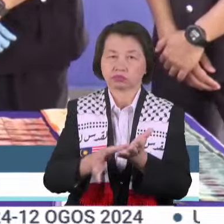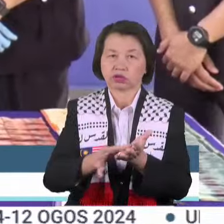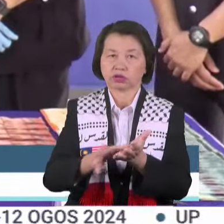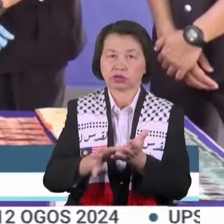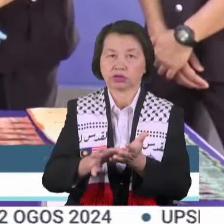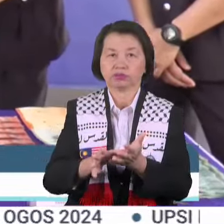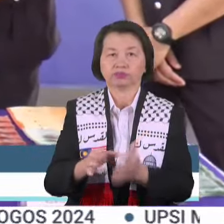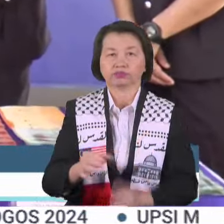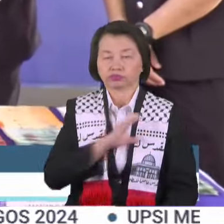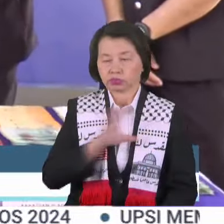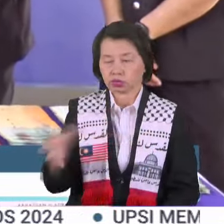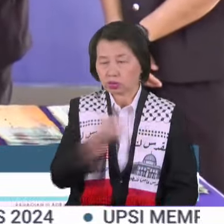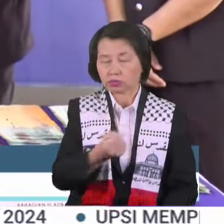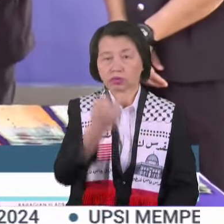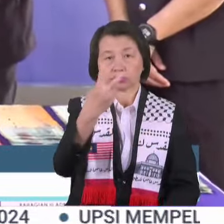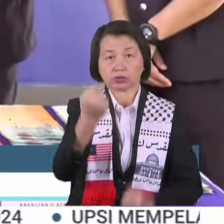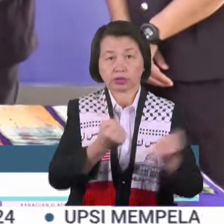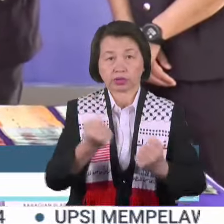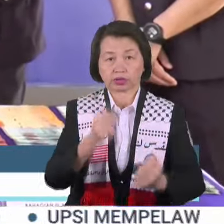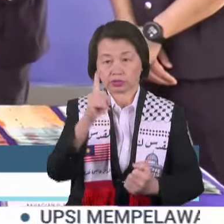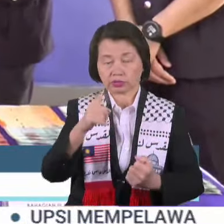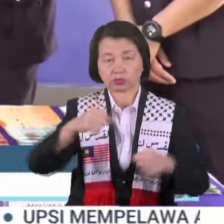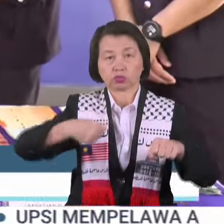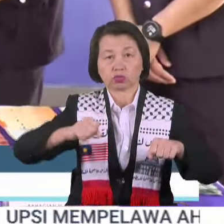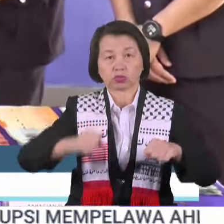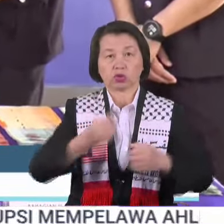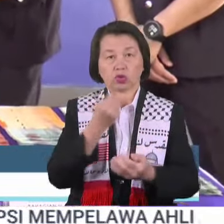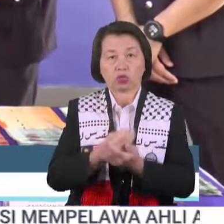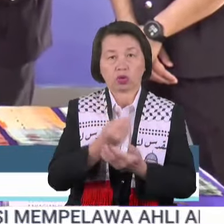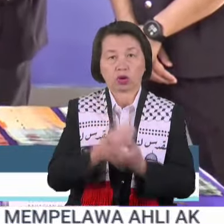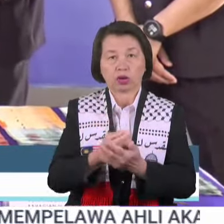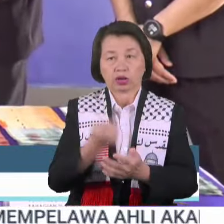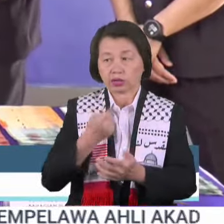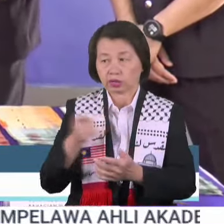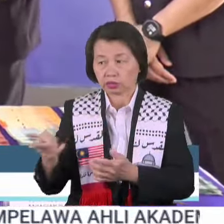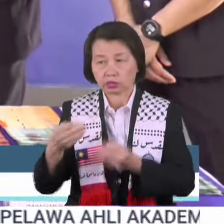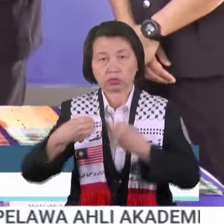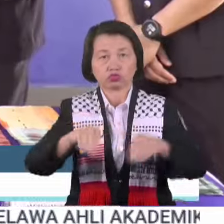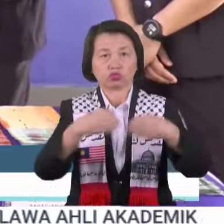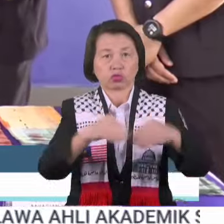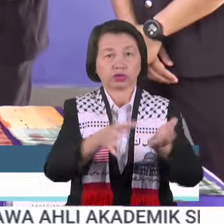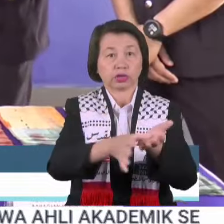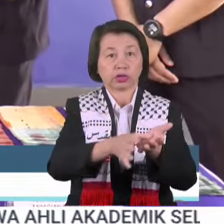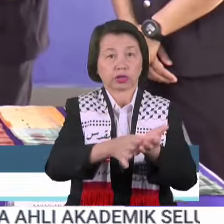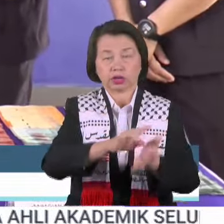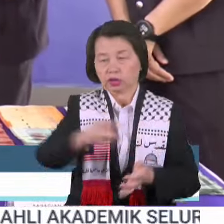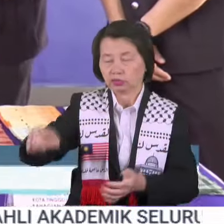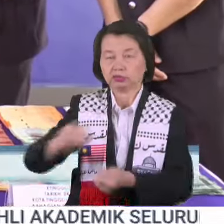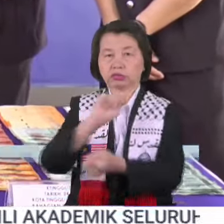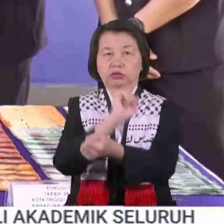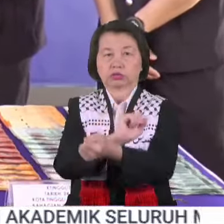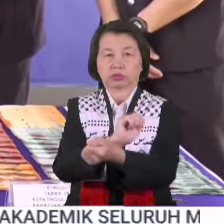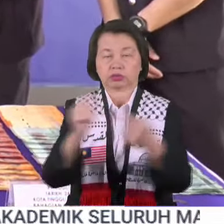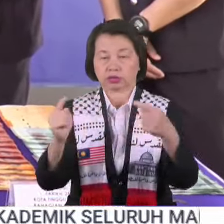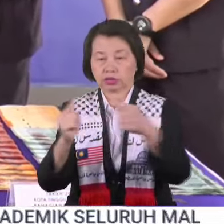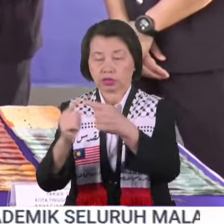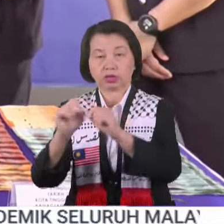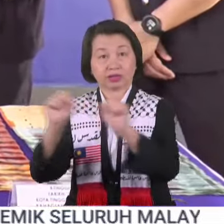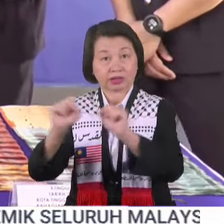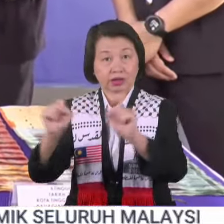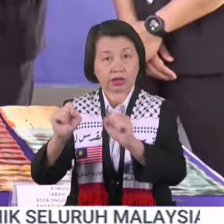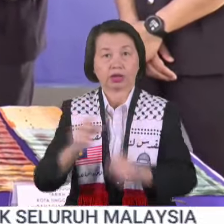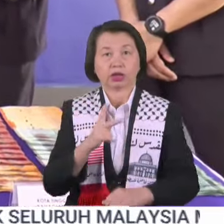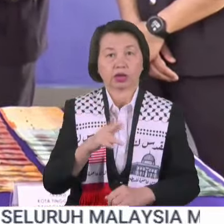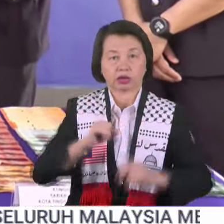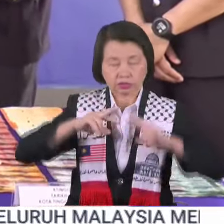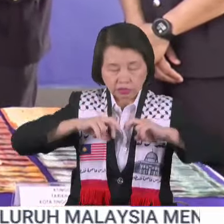turut merampas 2 kereta dan sebuah motosikal serta wang tunai hasil jualan dadah. Kesemua suspek direman hingga Selasa ini dan